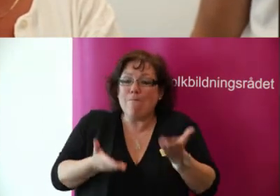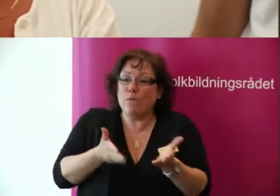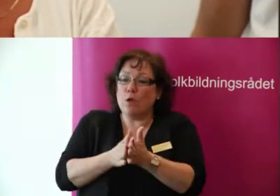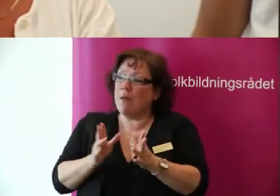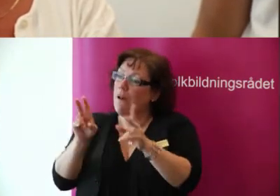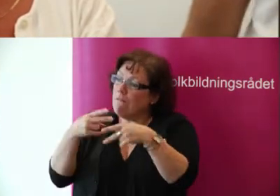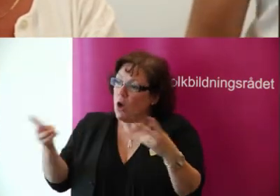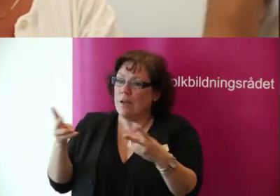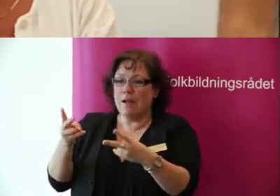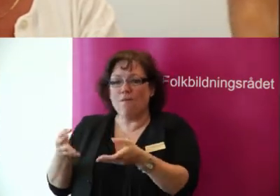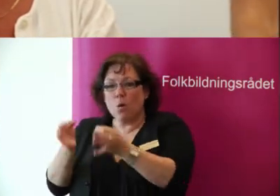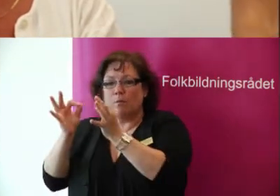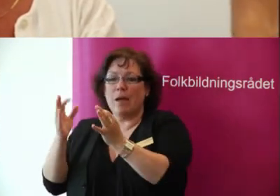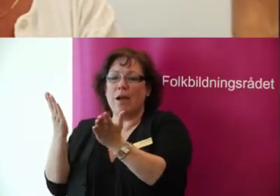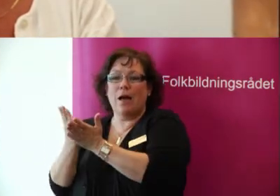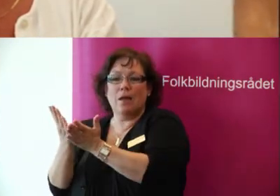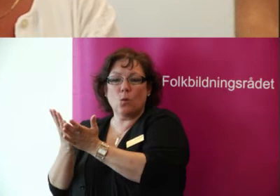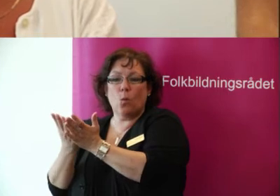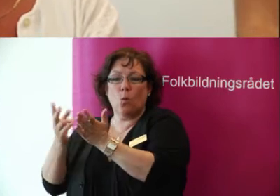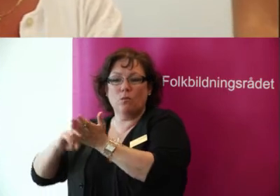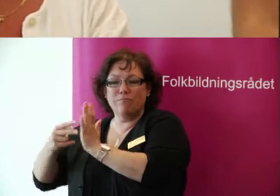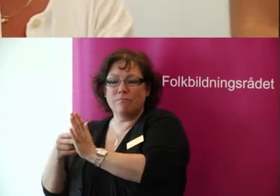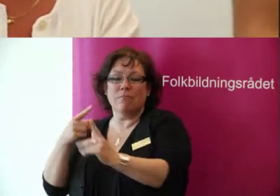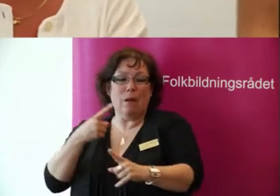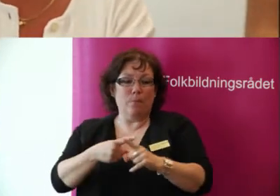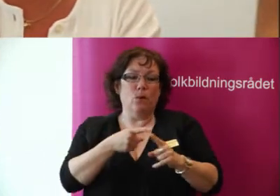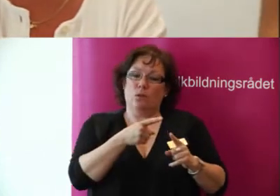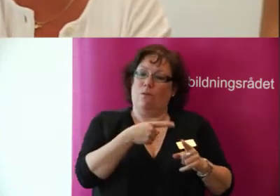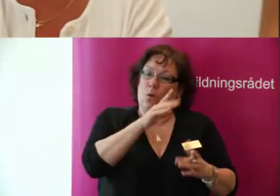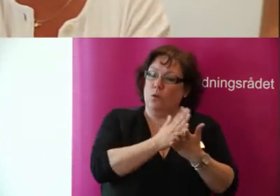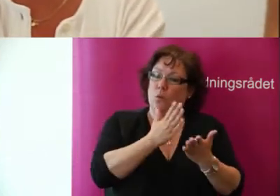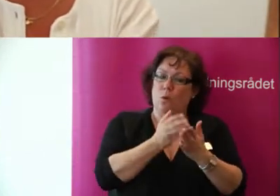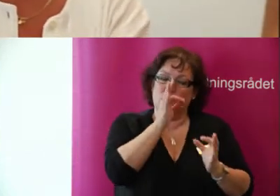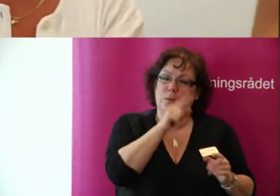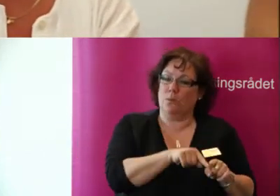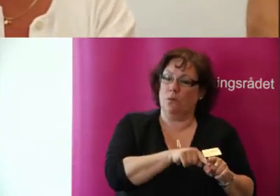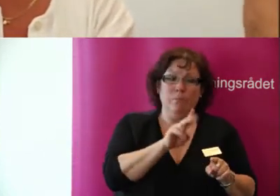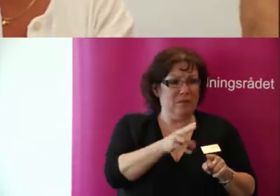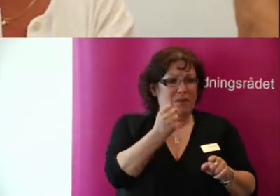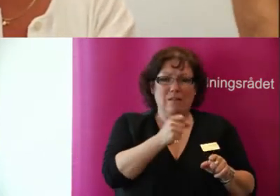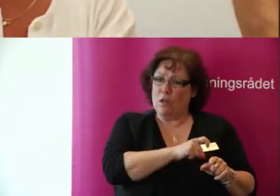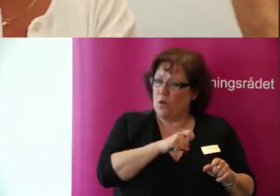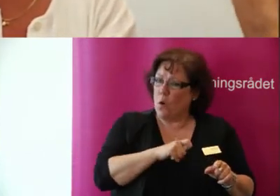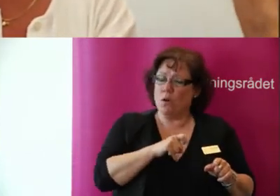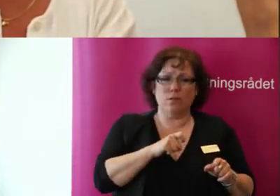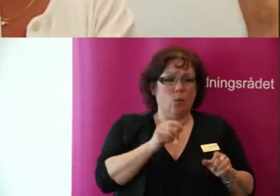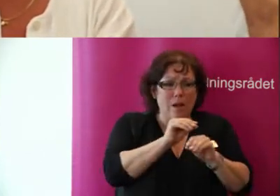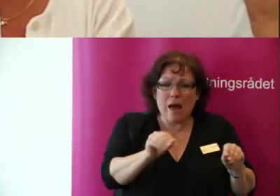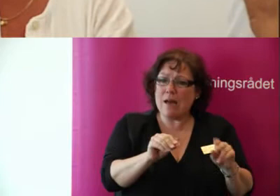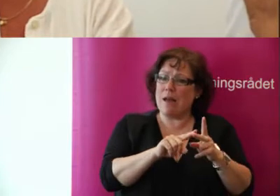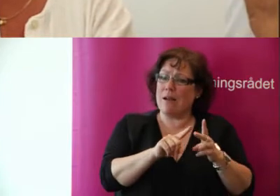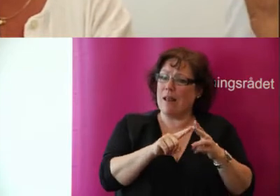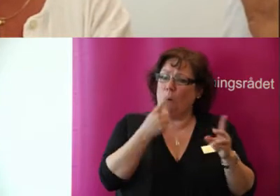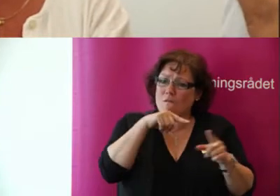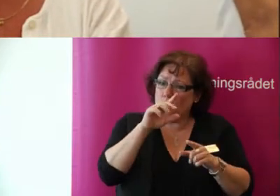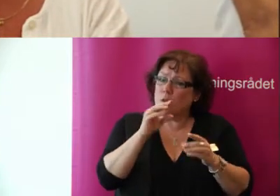formella skolväsendet och tittar på vad folkhögskolan har i det sammanhanget. Och det är viktigt för lärarna, det är viktigt för skolledningen, men det är också viktigt för Folkbildningsrådet